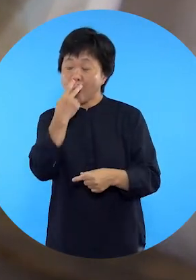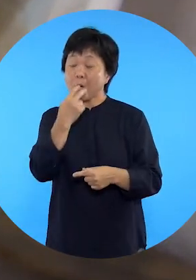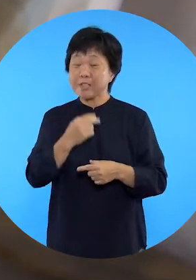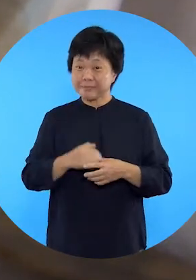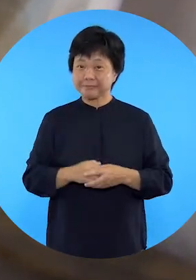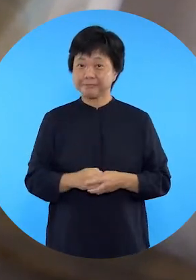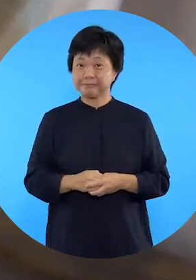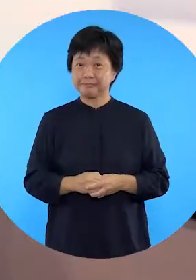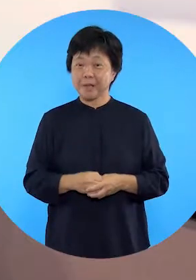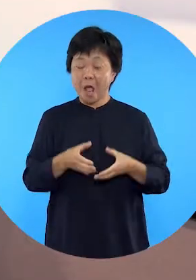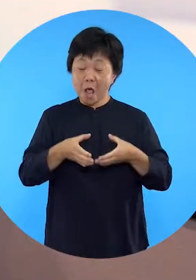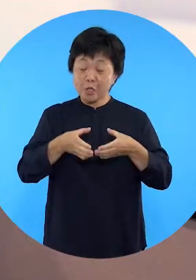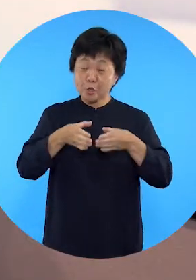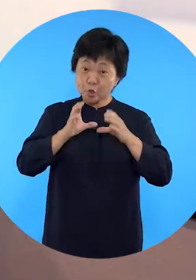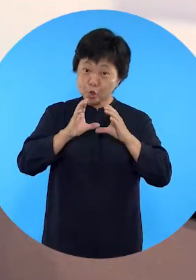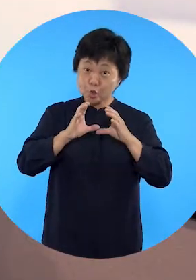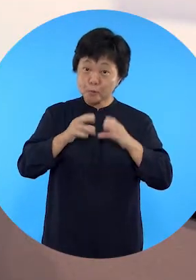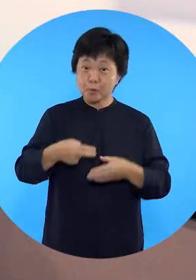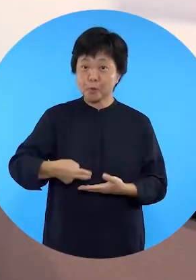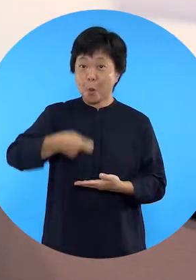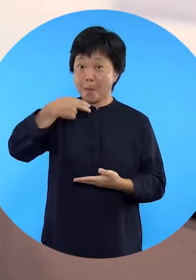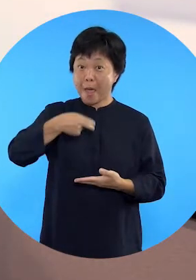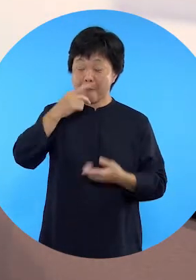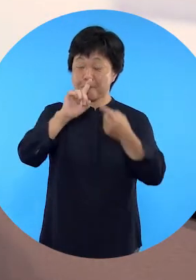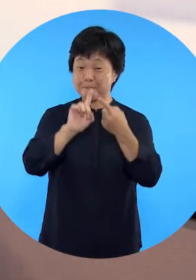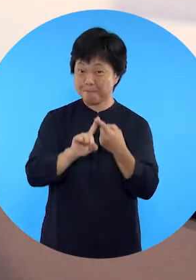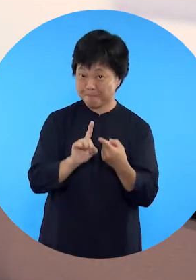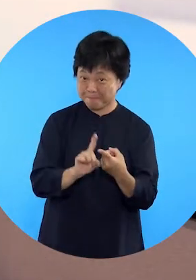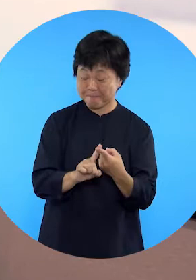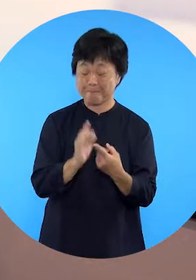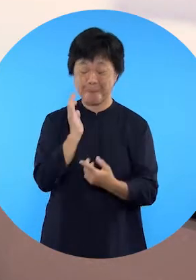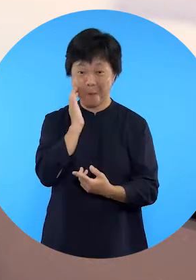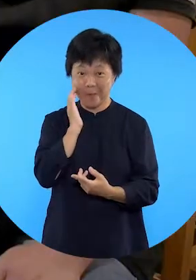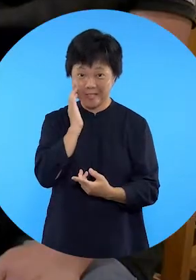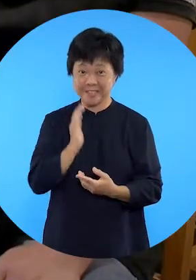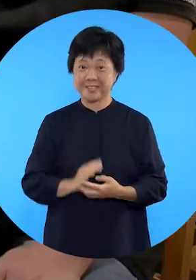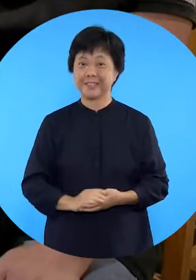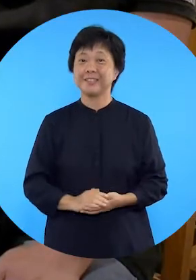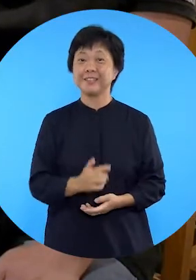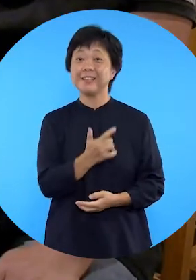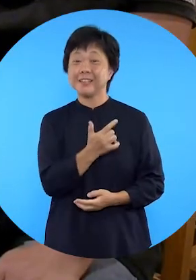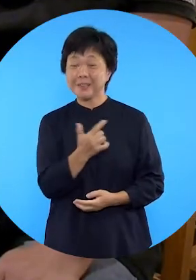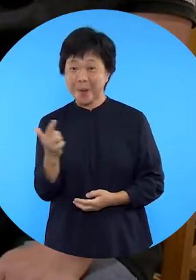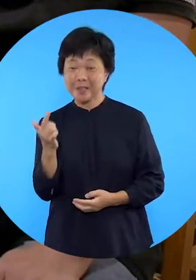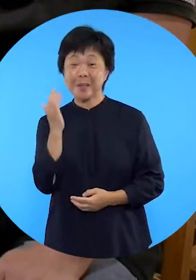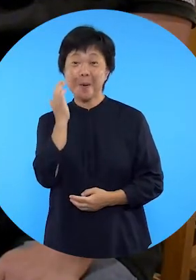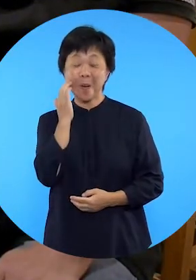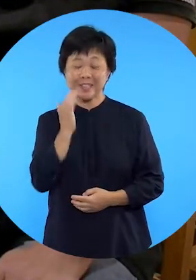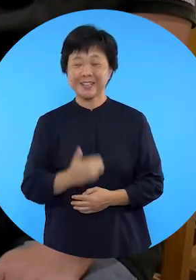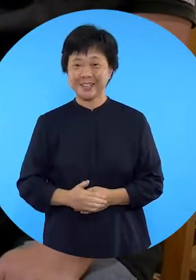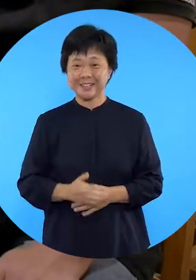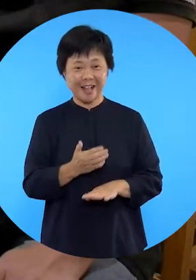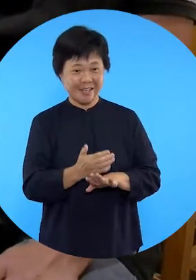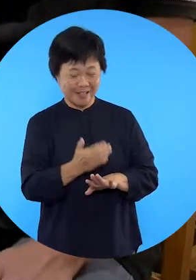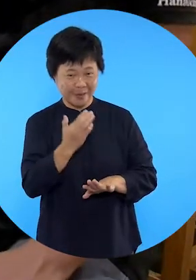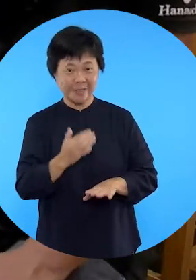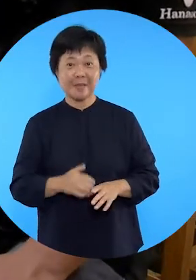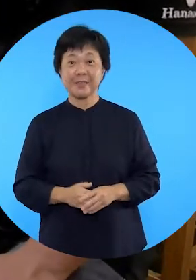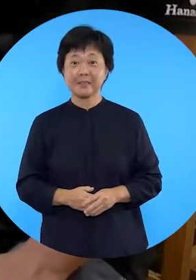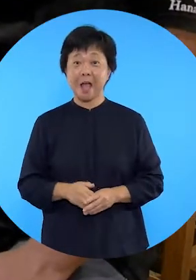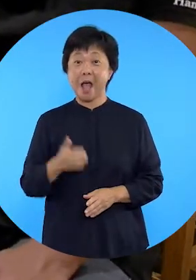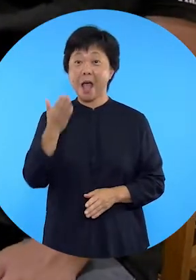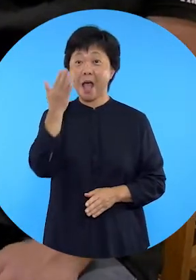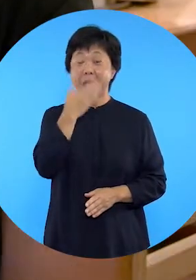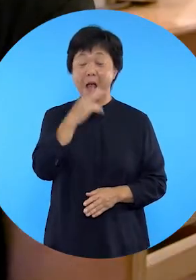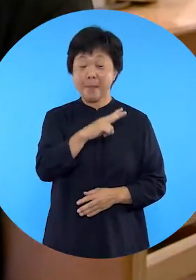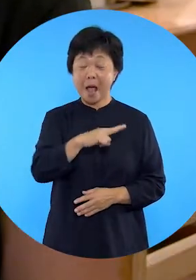ってきました。このエビのスープとこの麺、最高に美味しいです。エビ塩麺とても美味しかったです。 ありがとう